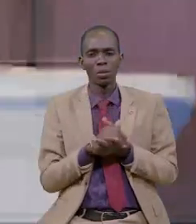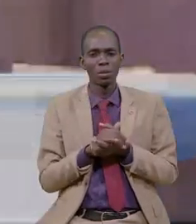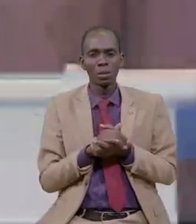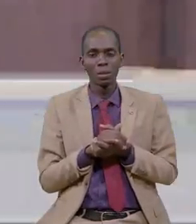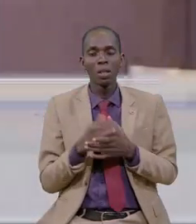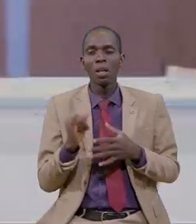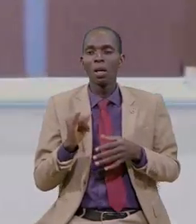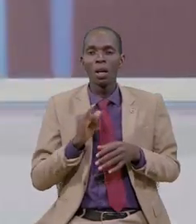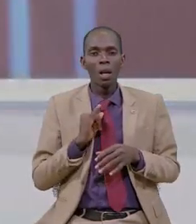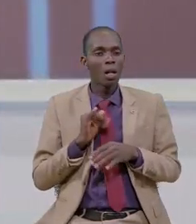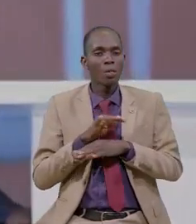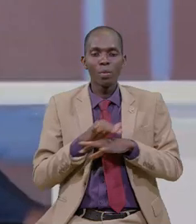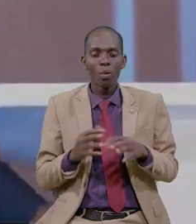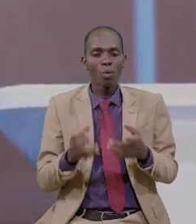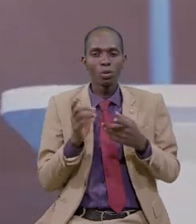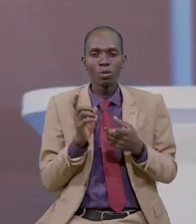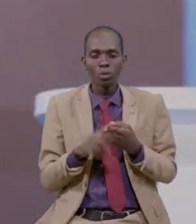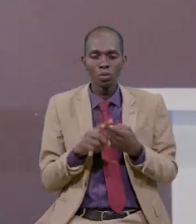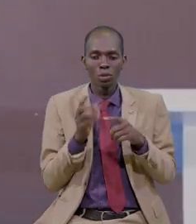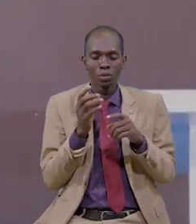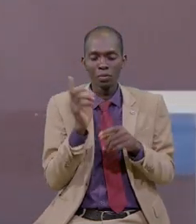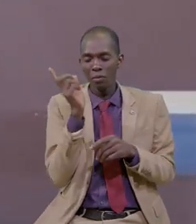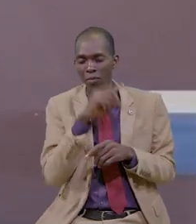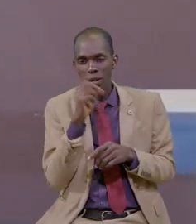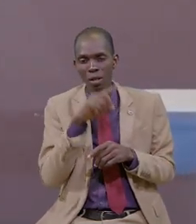non. Je ne veux pas d'onction fausse.